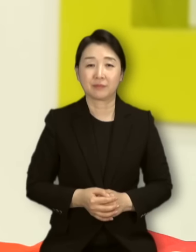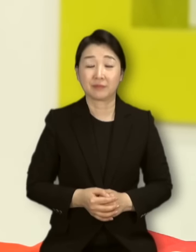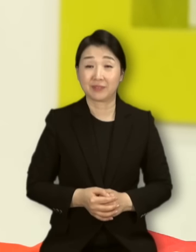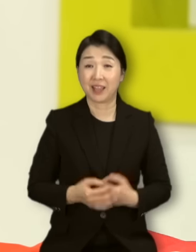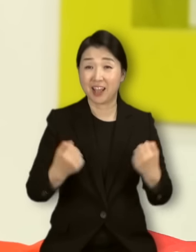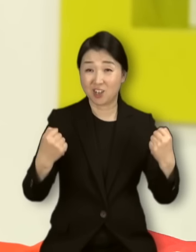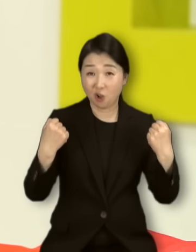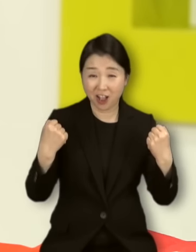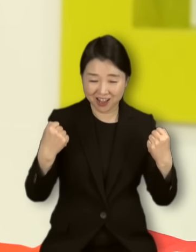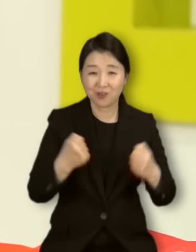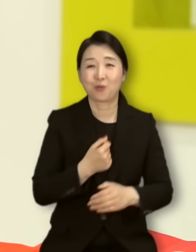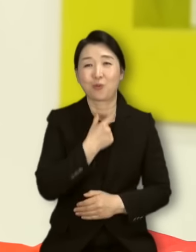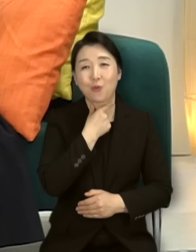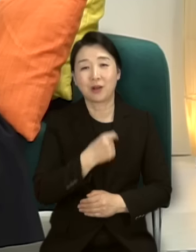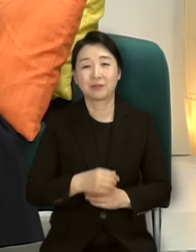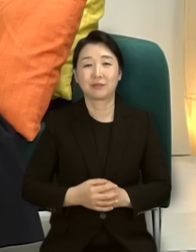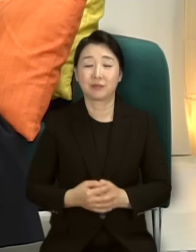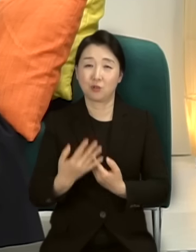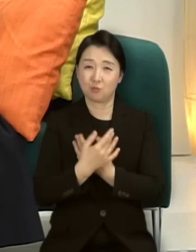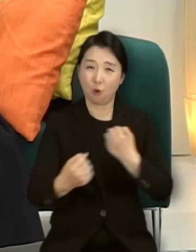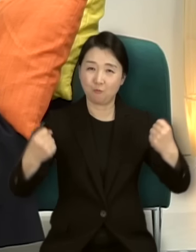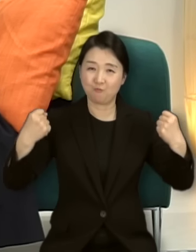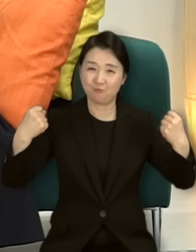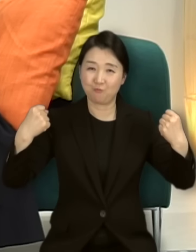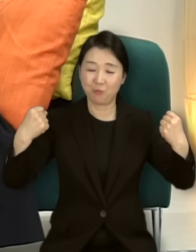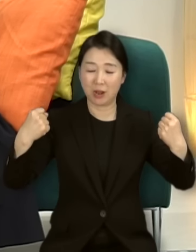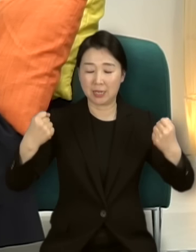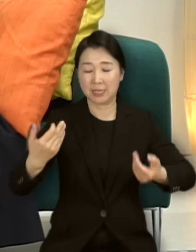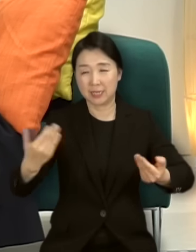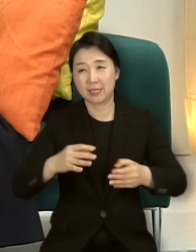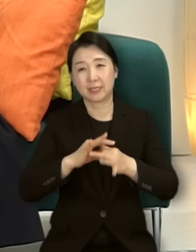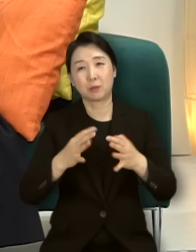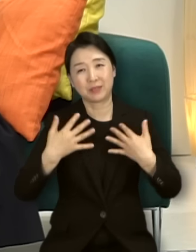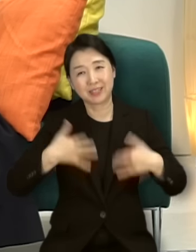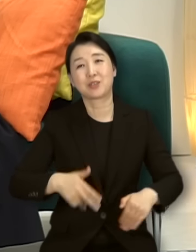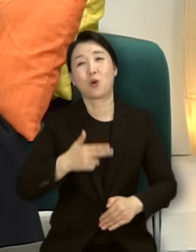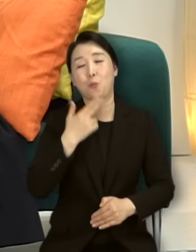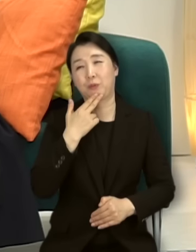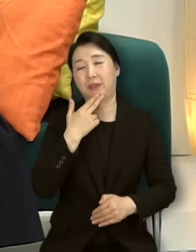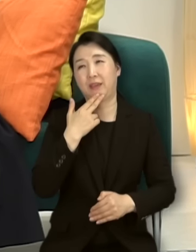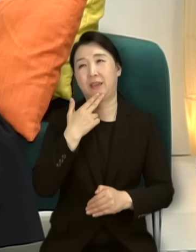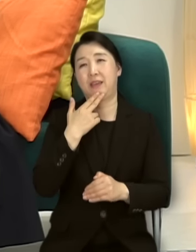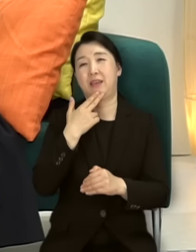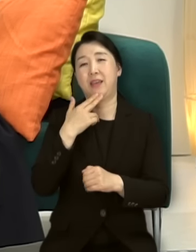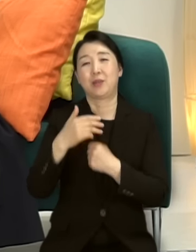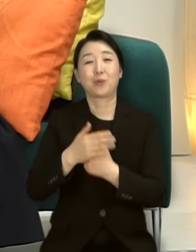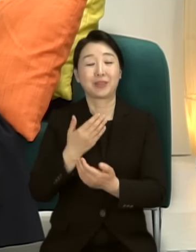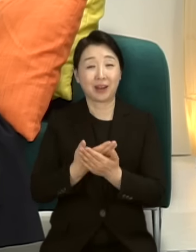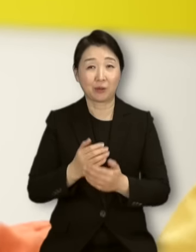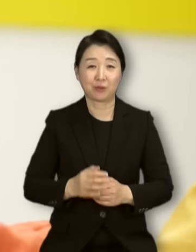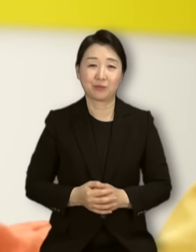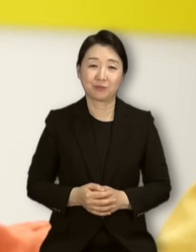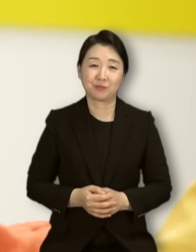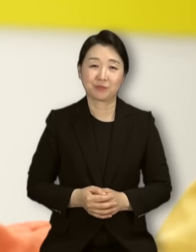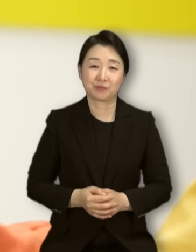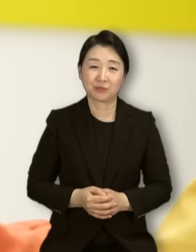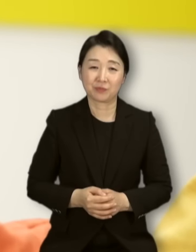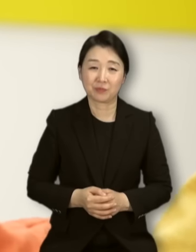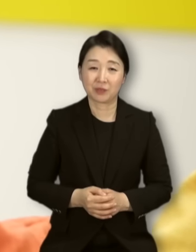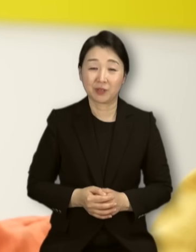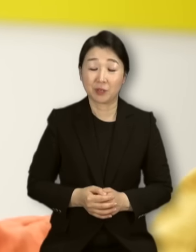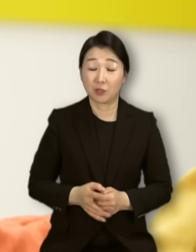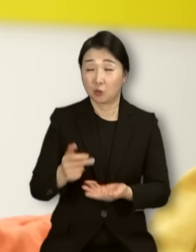좀 건강하게 건강하고 체력도 좀 어떤 일을 해도 좀 지치지 않게 예 하나님께서 뒤의 길은